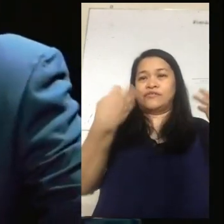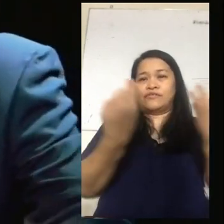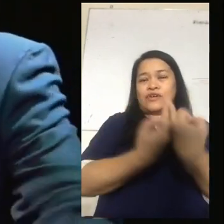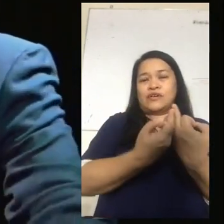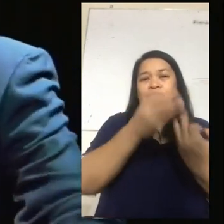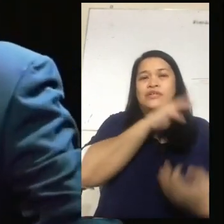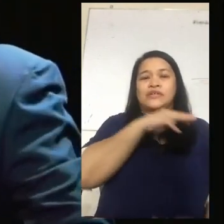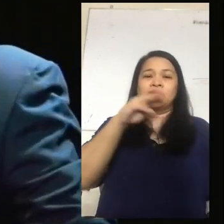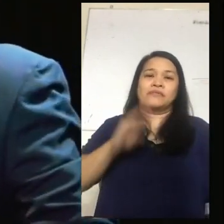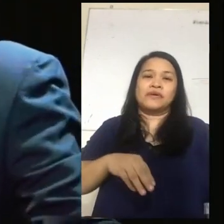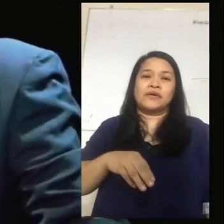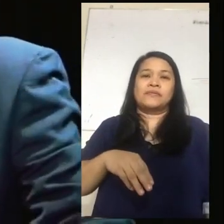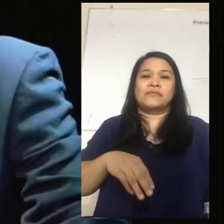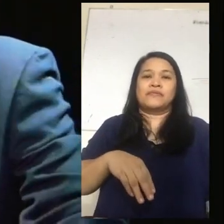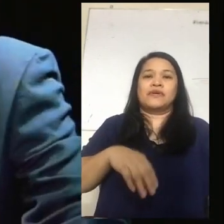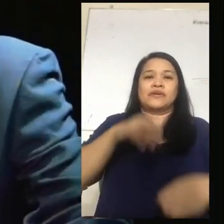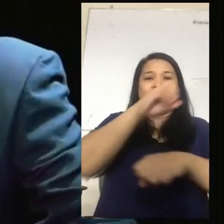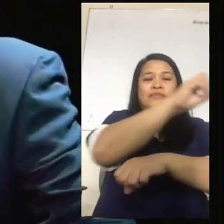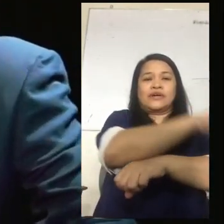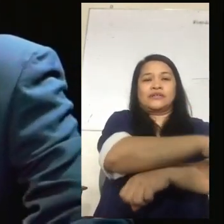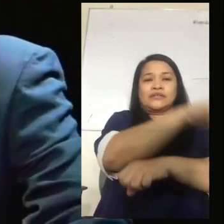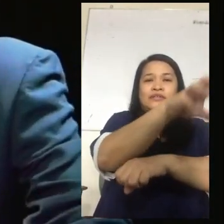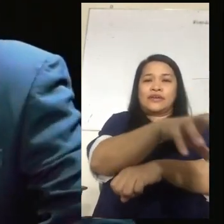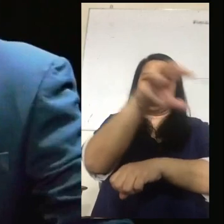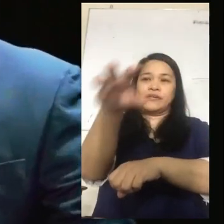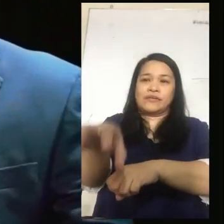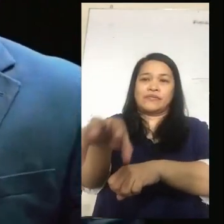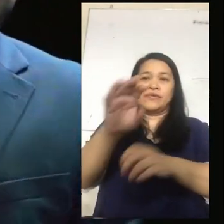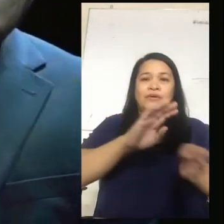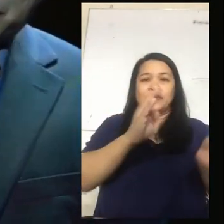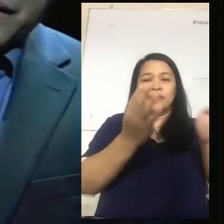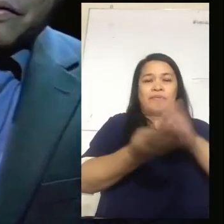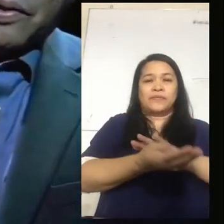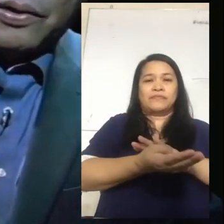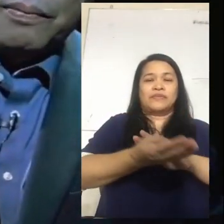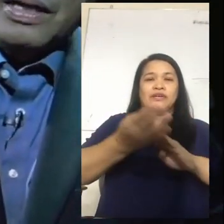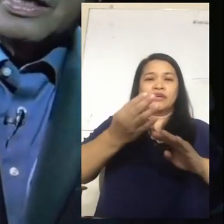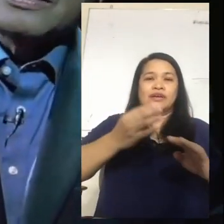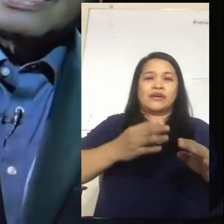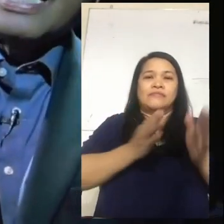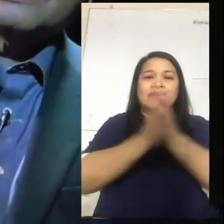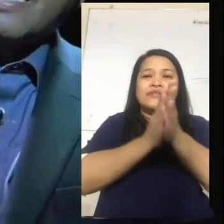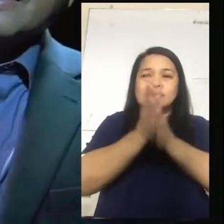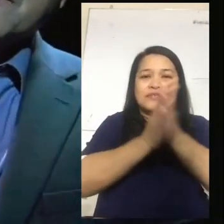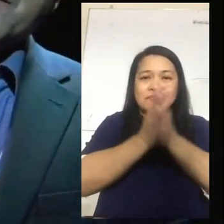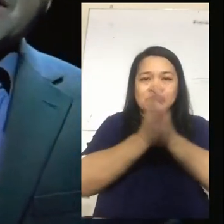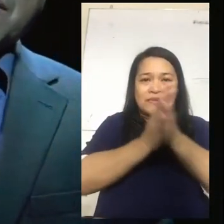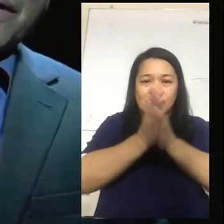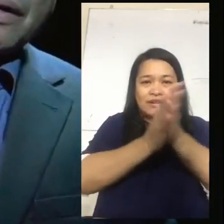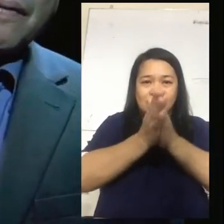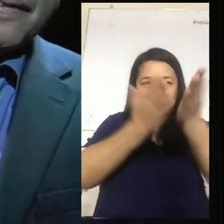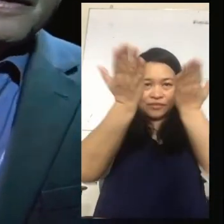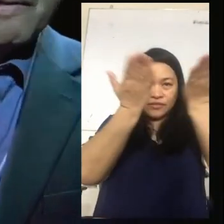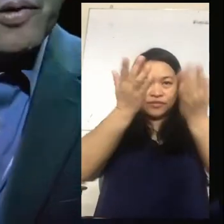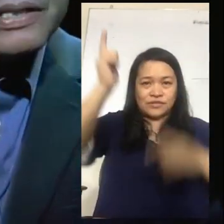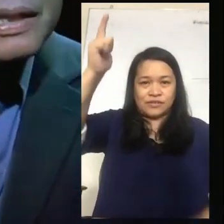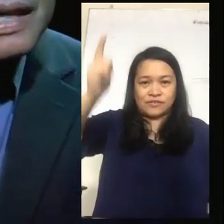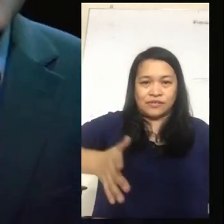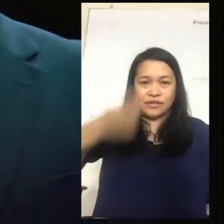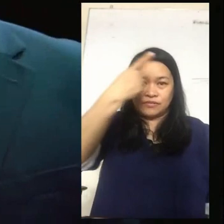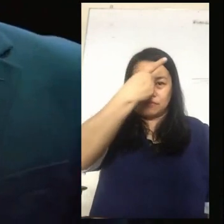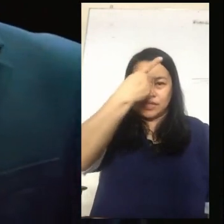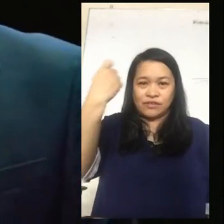natin, ay mas lalong umalab ang kanilang puso paglilingkod sa Panginoon dahil sa ating pag-ibig. Yan